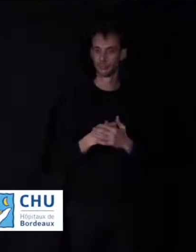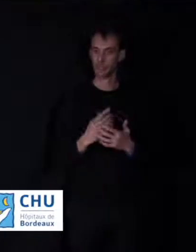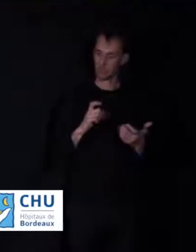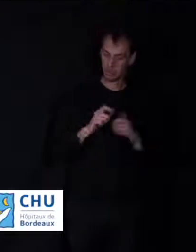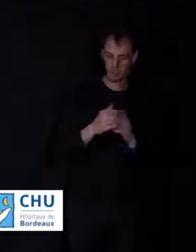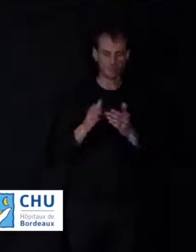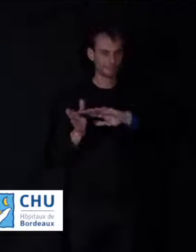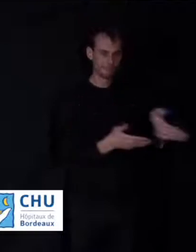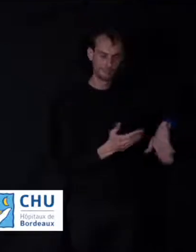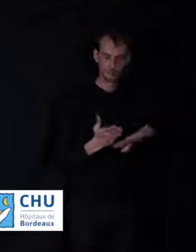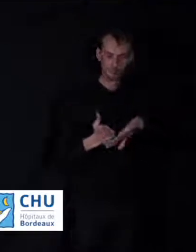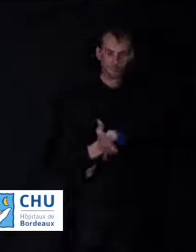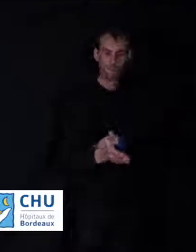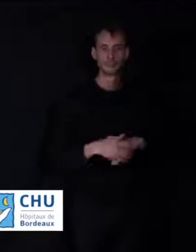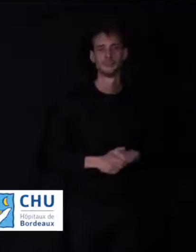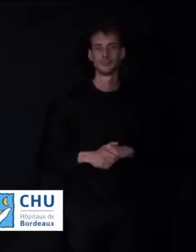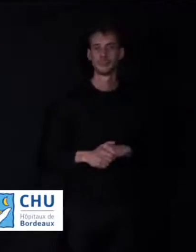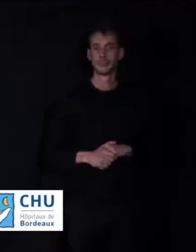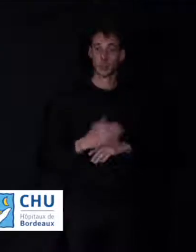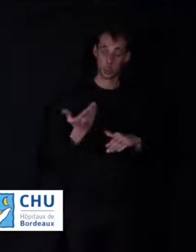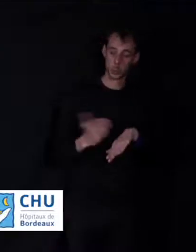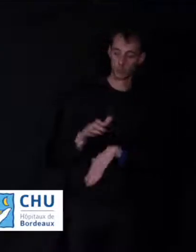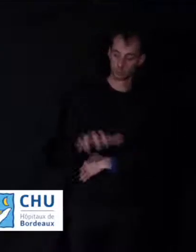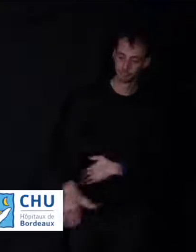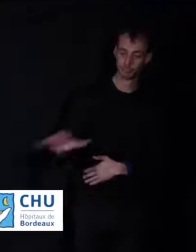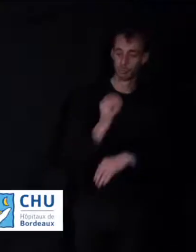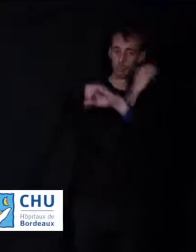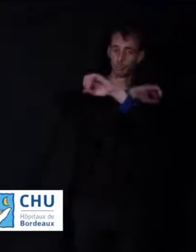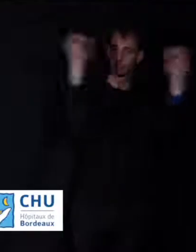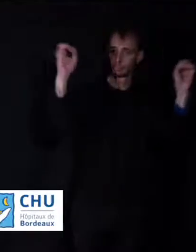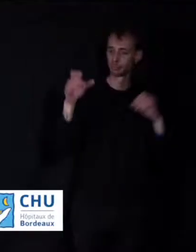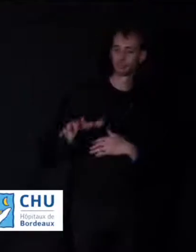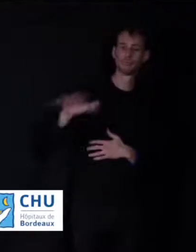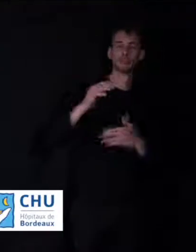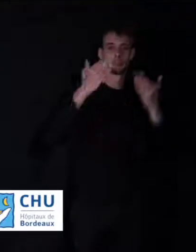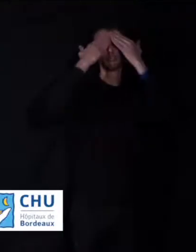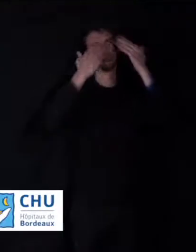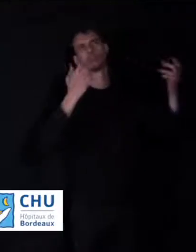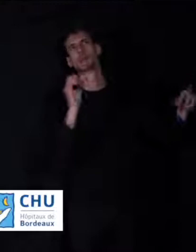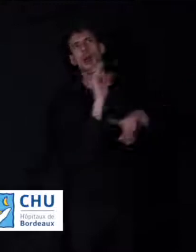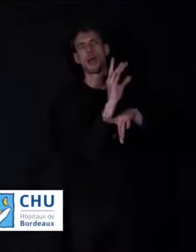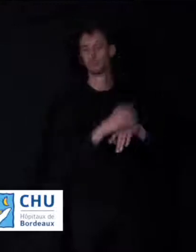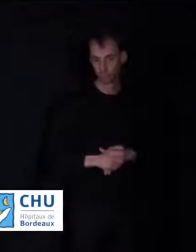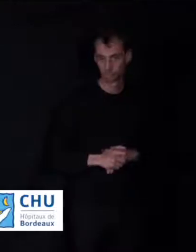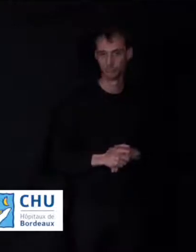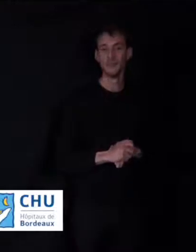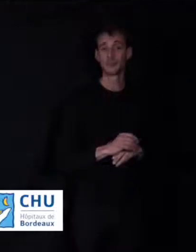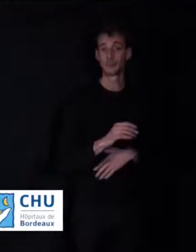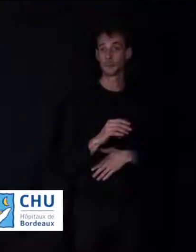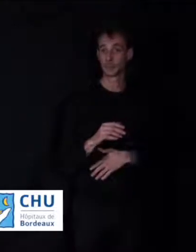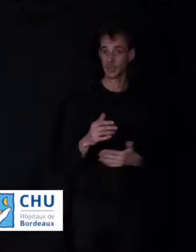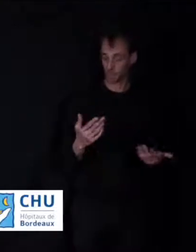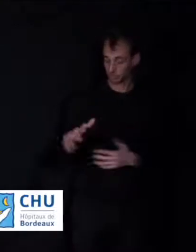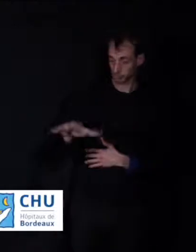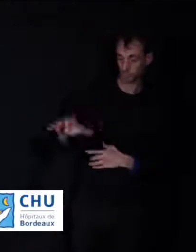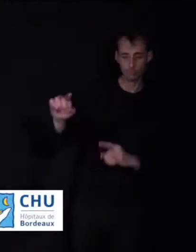vain dans ses fureurs, une ignorance altière, un bandeau sur les yeux, insulte à la lumière. Le fanatisme en vain